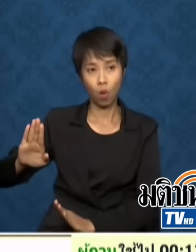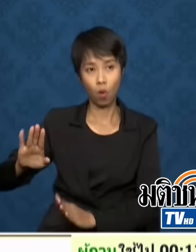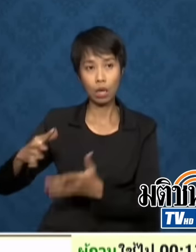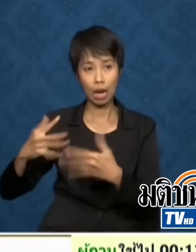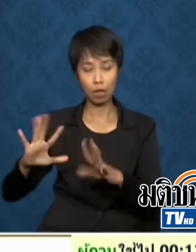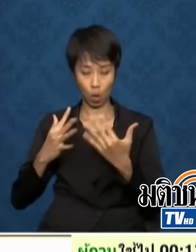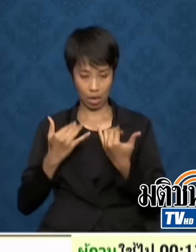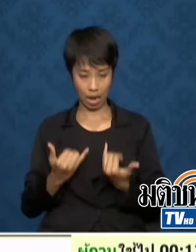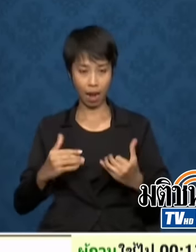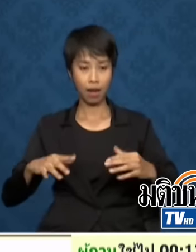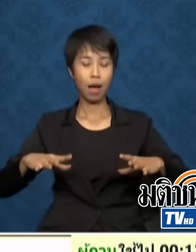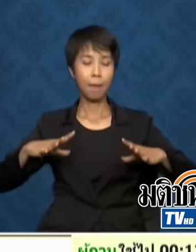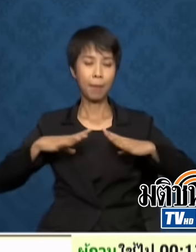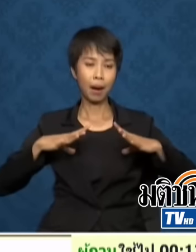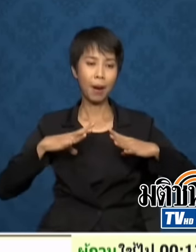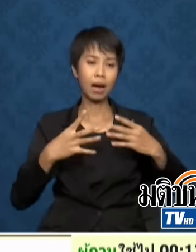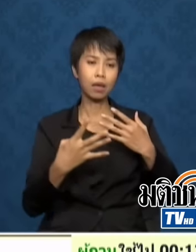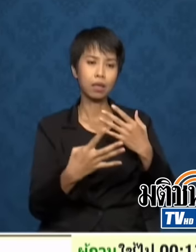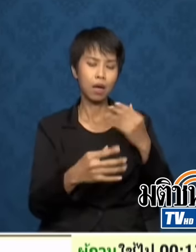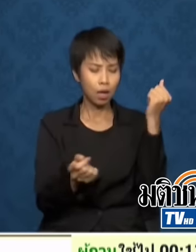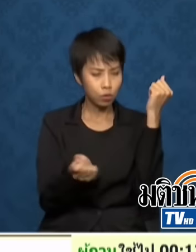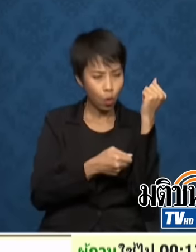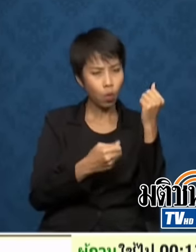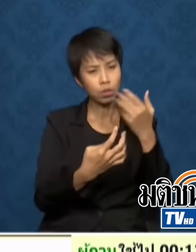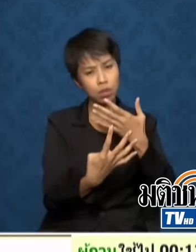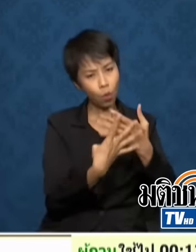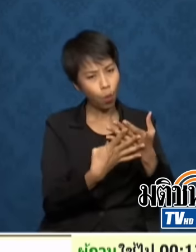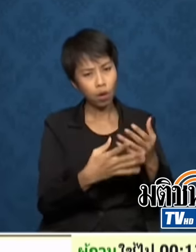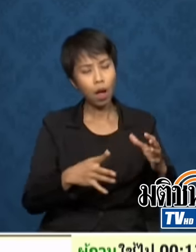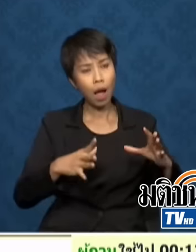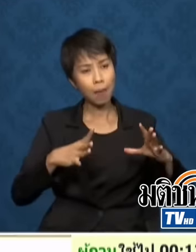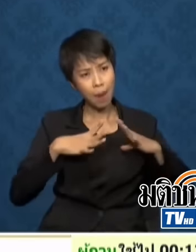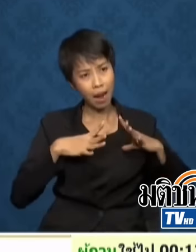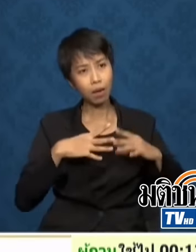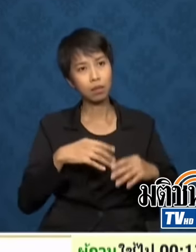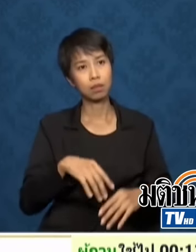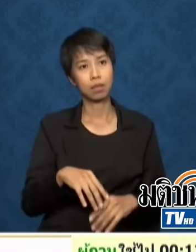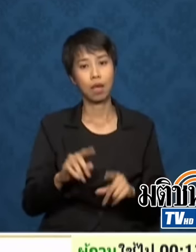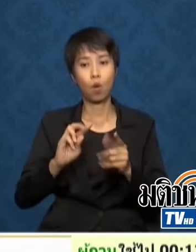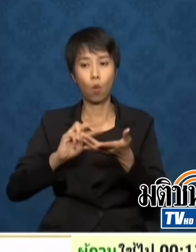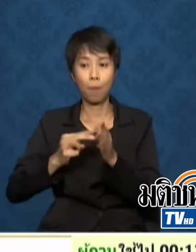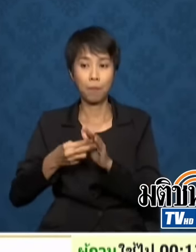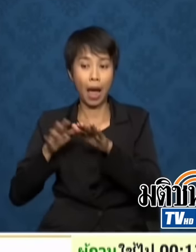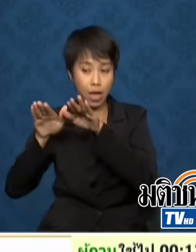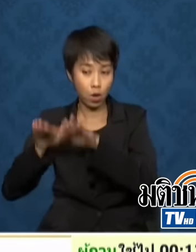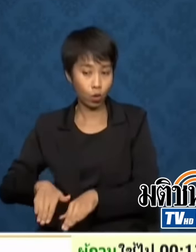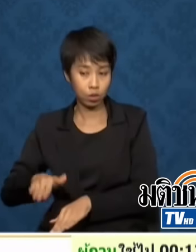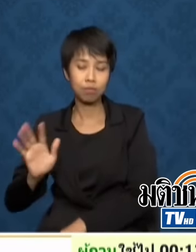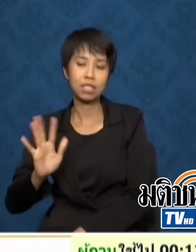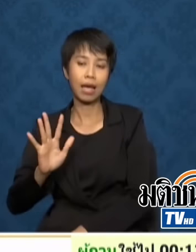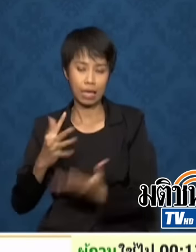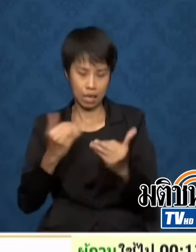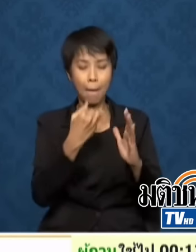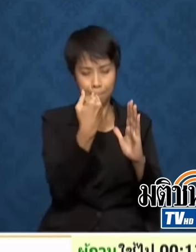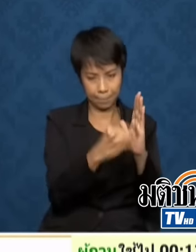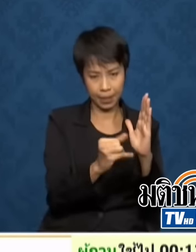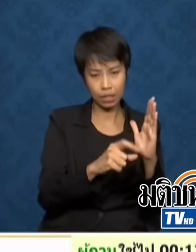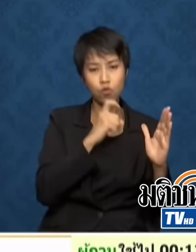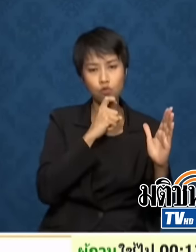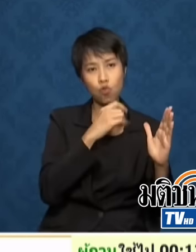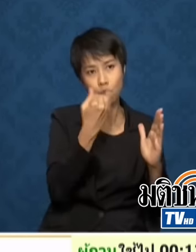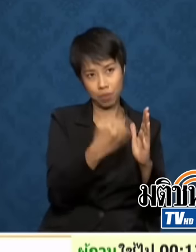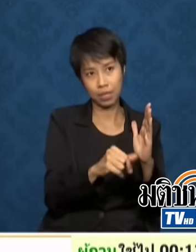ทษการพักโทษไม่ใช่การลดโทษท่านยังอยู่การลงโทษอยู่เรามี